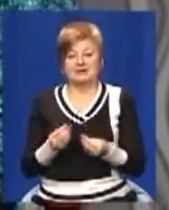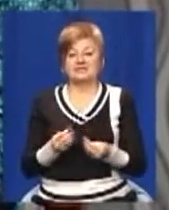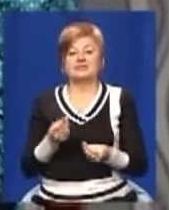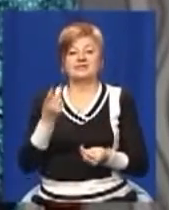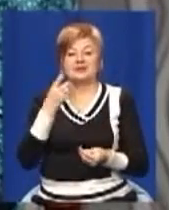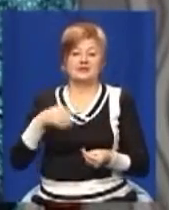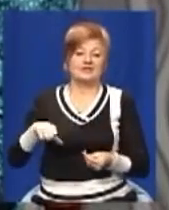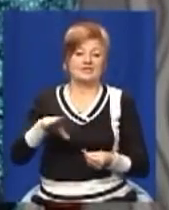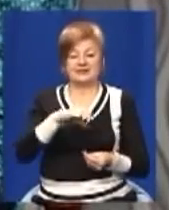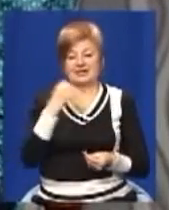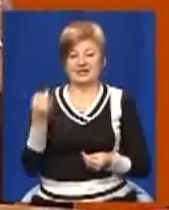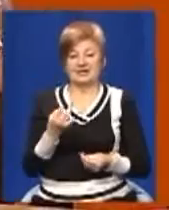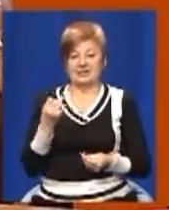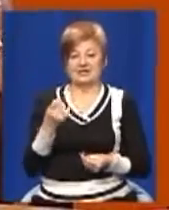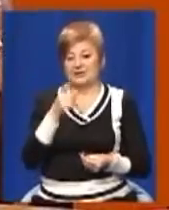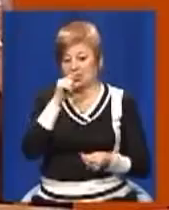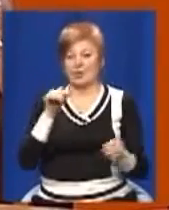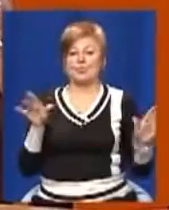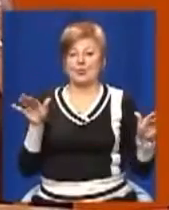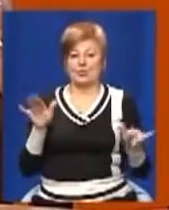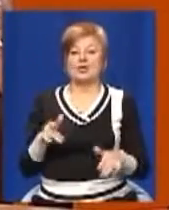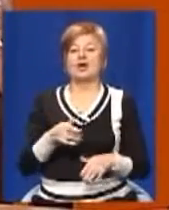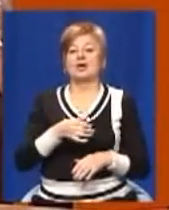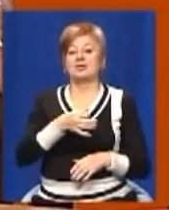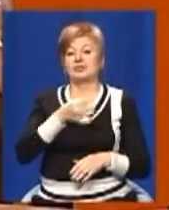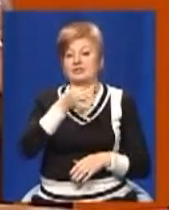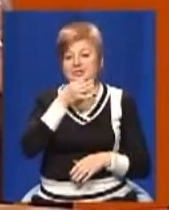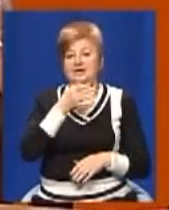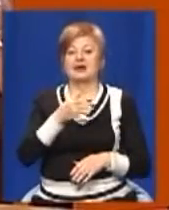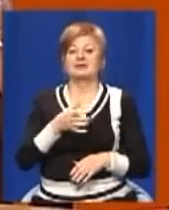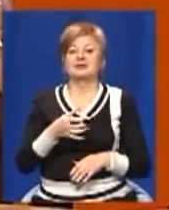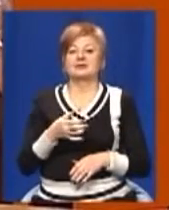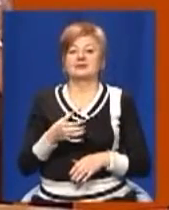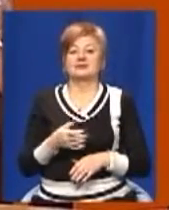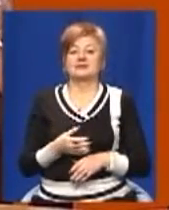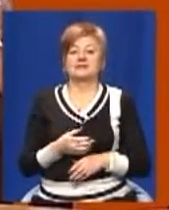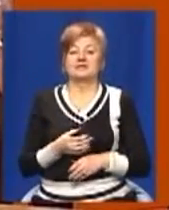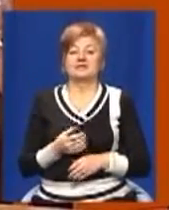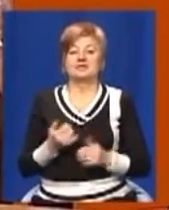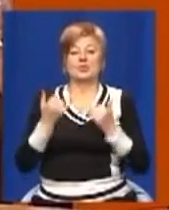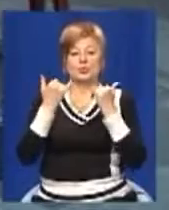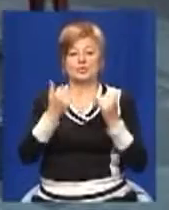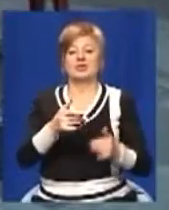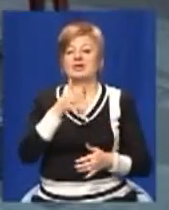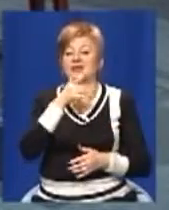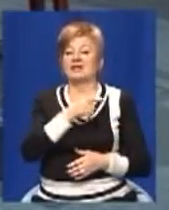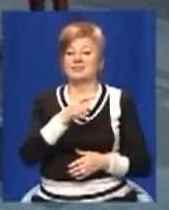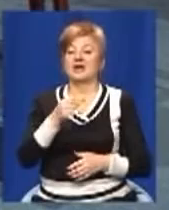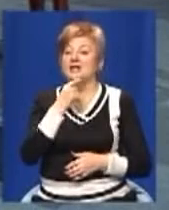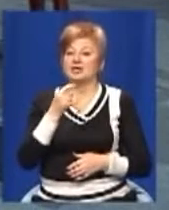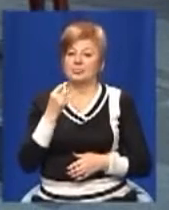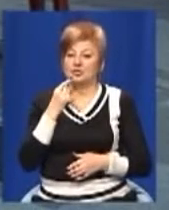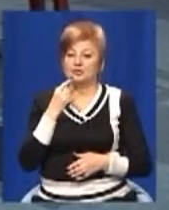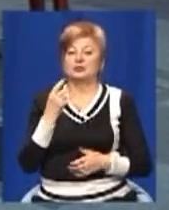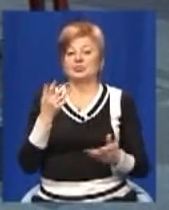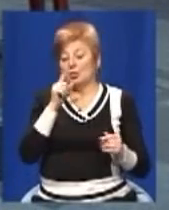цуцики, вони всі дуже комедні. Я з попугаєм грався і виділяю дуже багато часу. Ну,